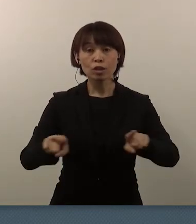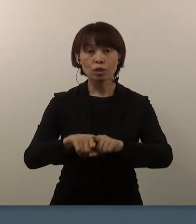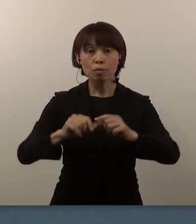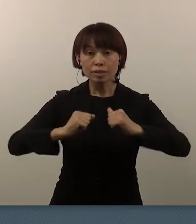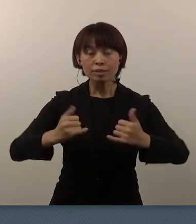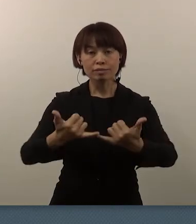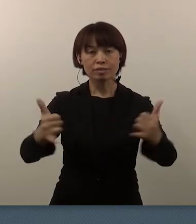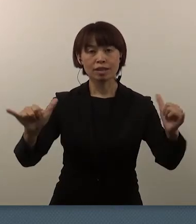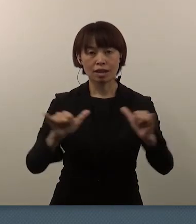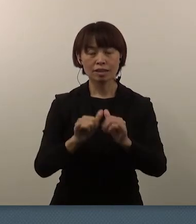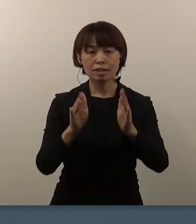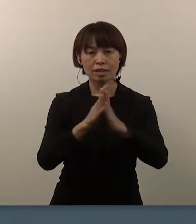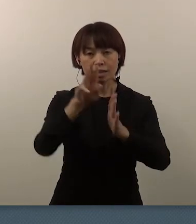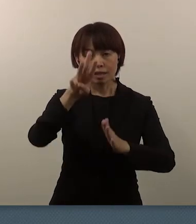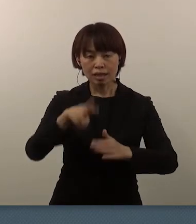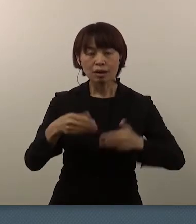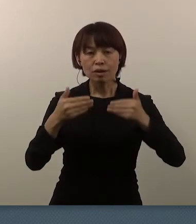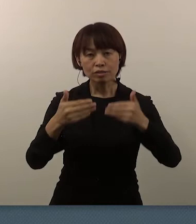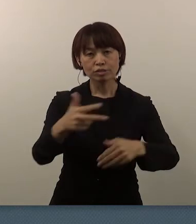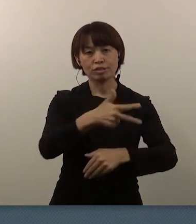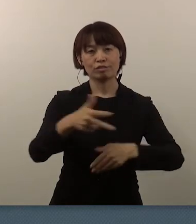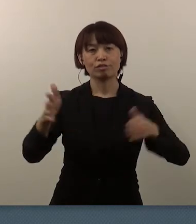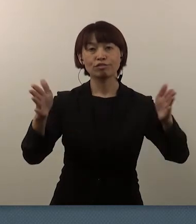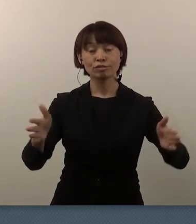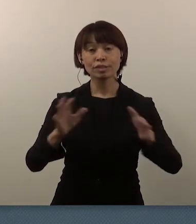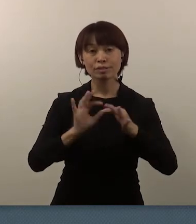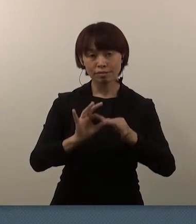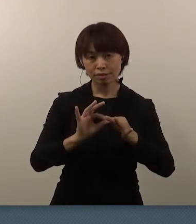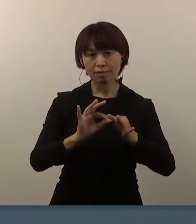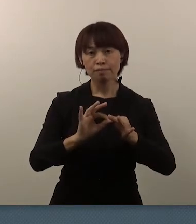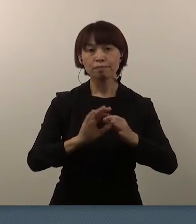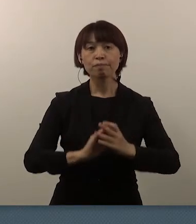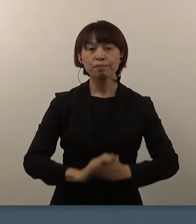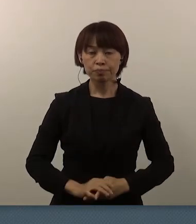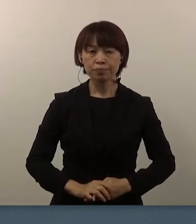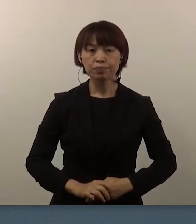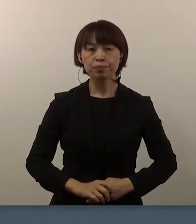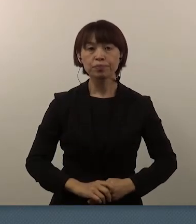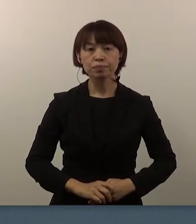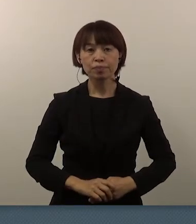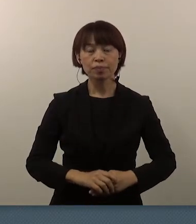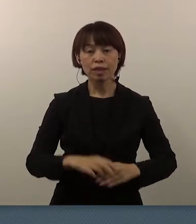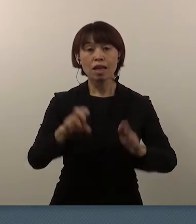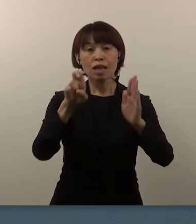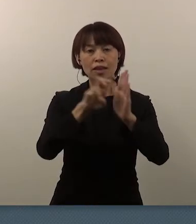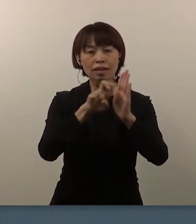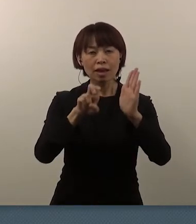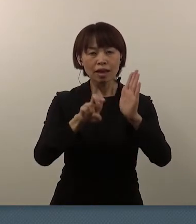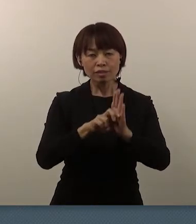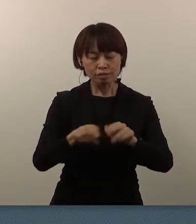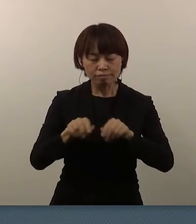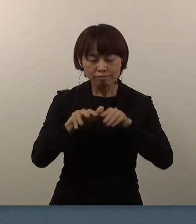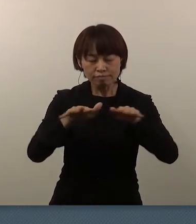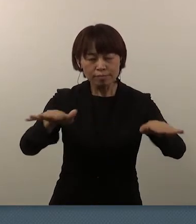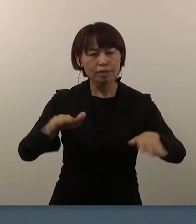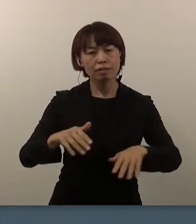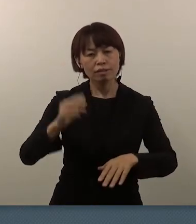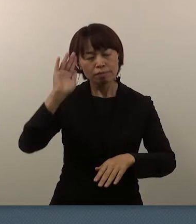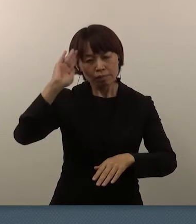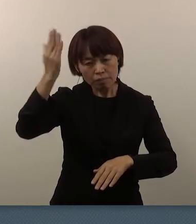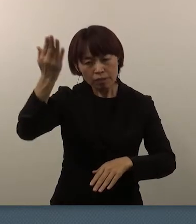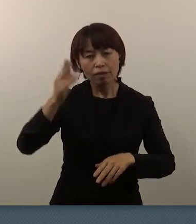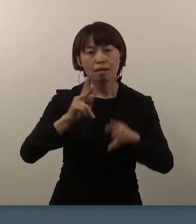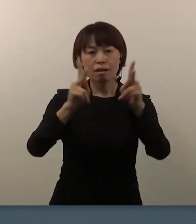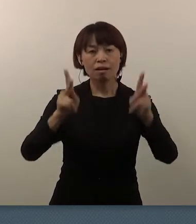進週間の案件なんですけれども、神奈川県庁の知名度があまり上がらないというのが課題としてあったと思うんですが、